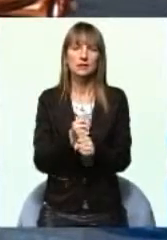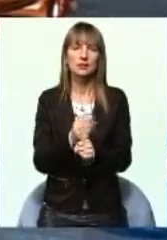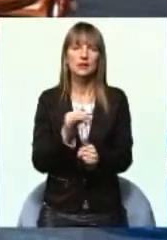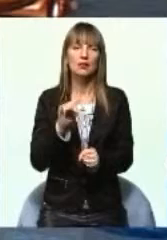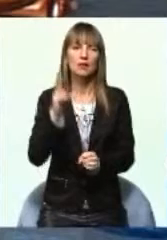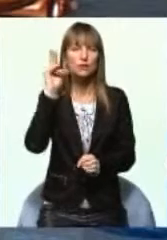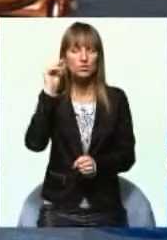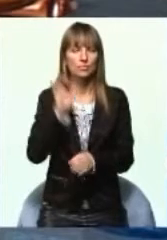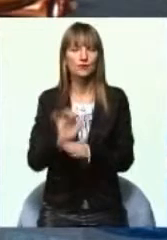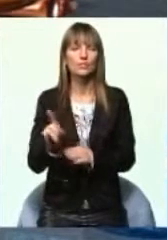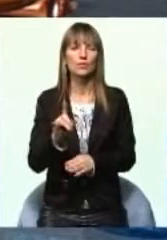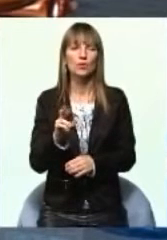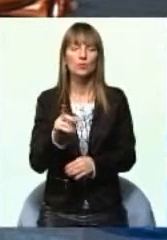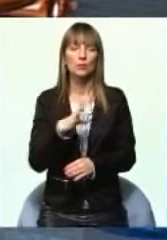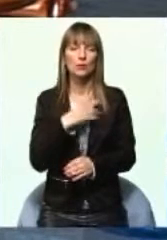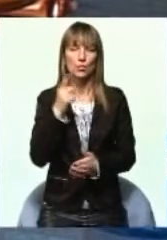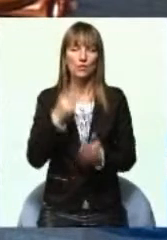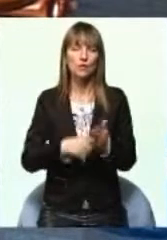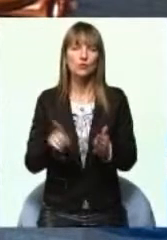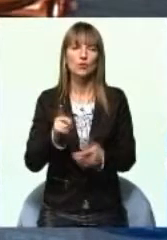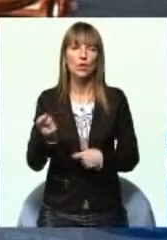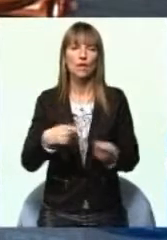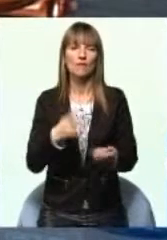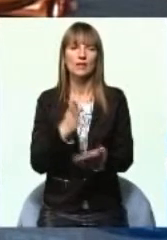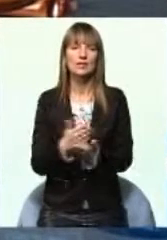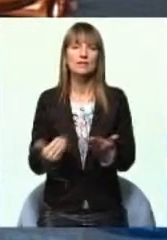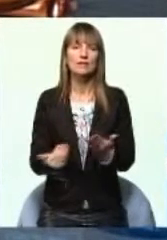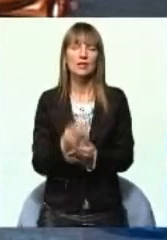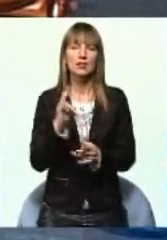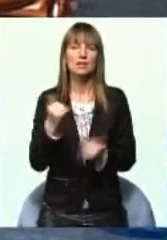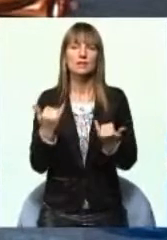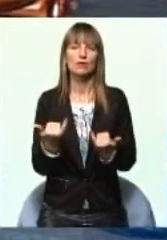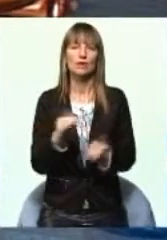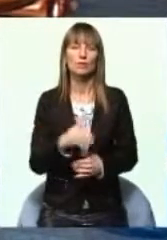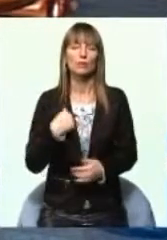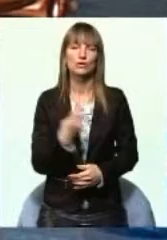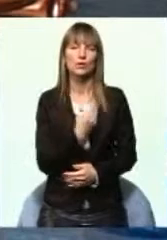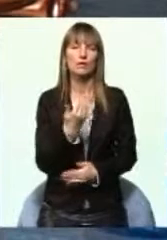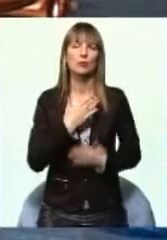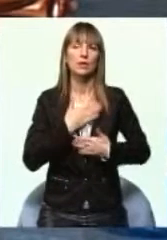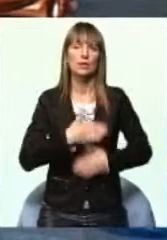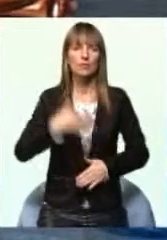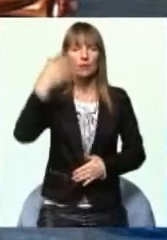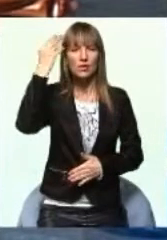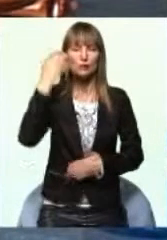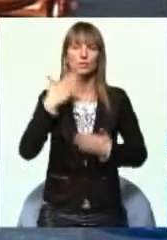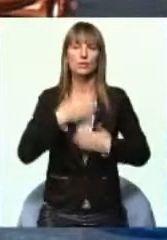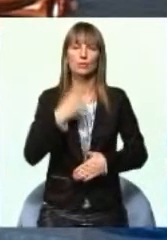дату виготовлення, щоб бути впевнений, що товар є свіжим. Ну, а на сьогодні, малята, ми вам бажаємо приємних вражень,